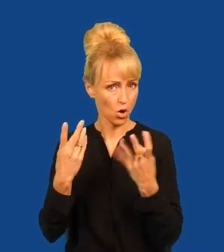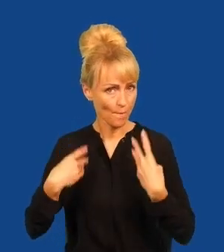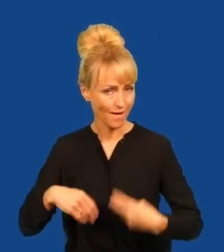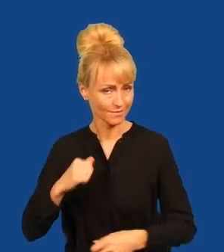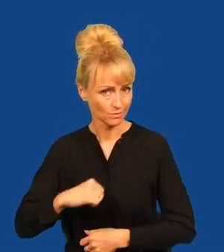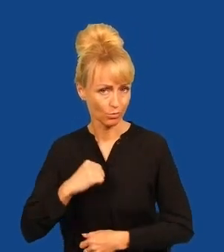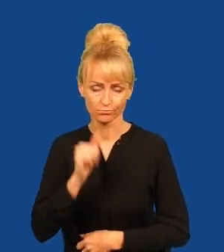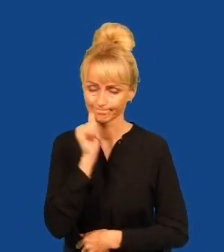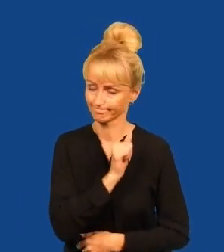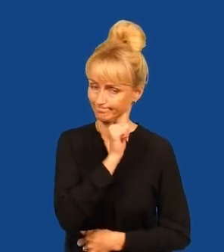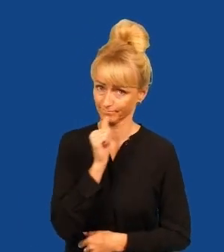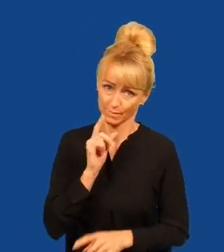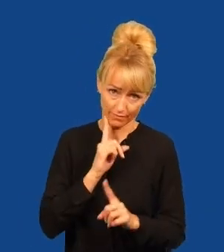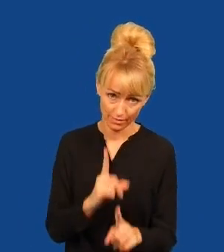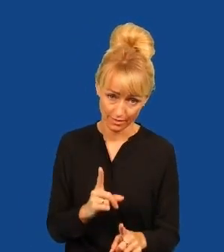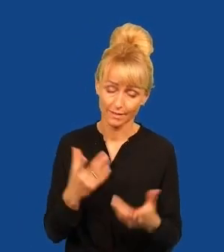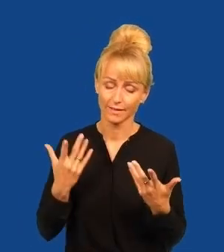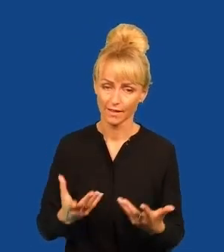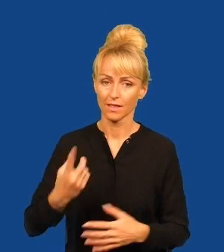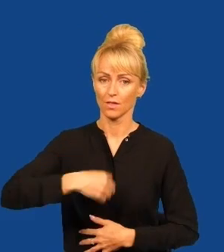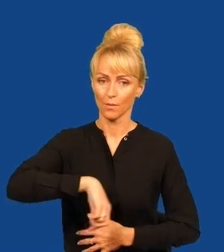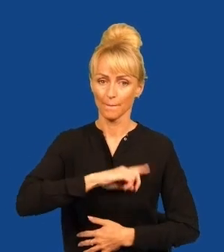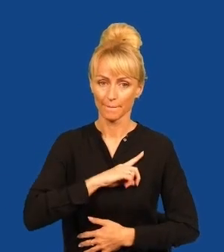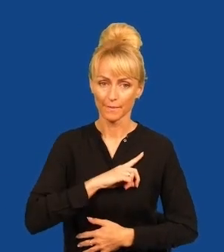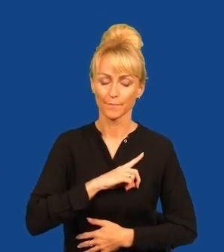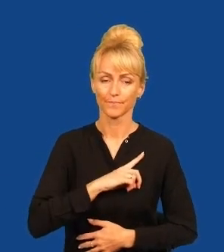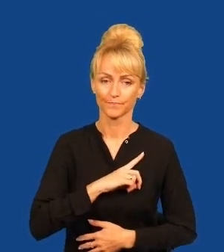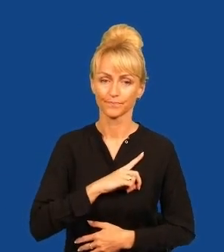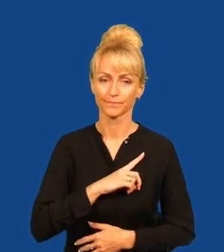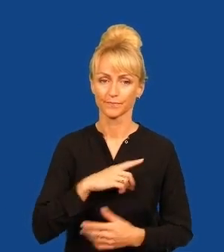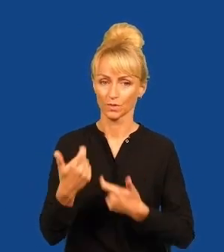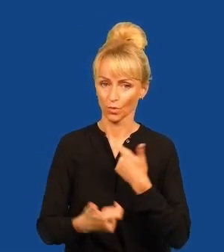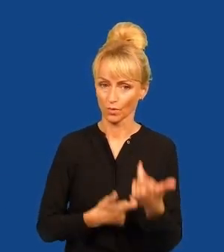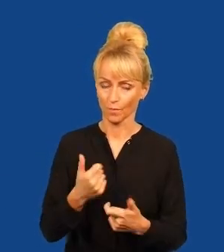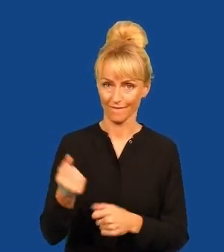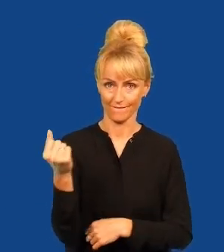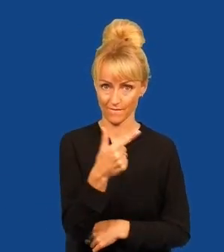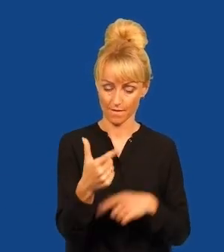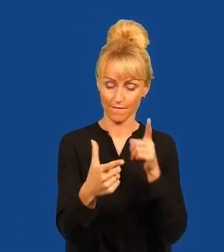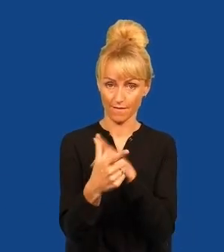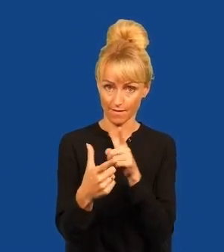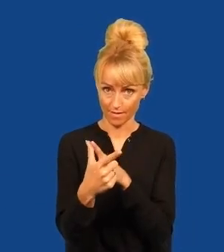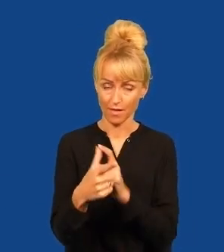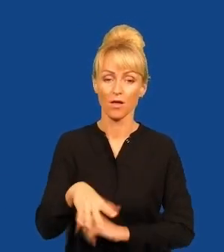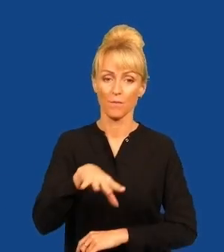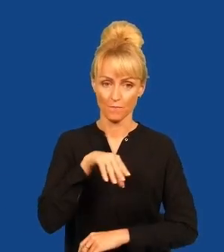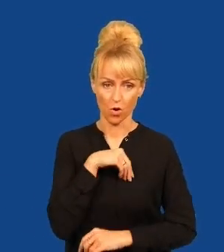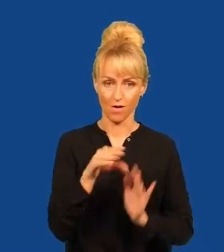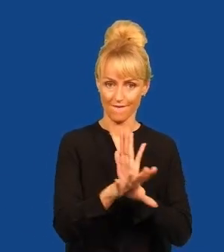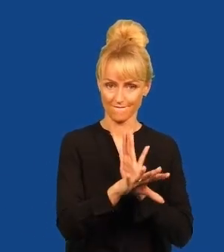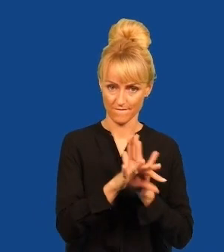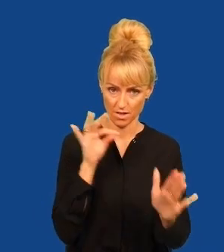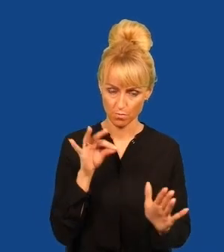Podzieliliśmy to na dwa elementy. Pierwszy z nich, jak włączymy tą usługę, możemy skorzystać z natywnego wyboru. I tutaj